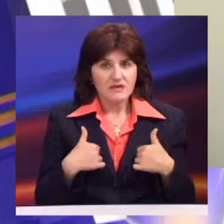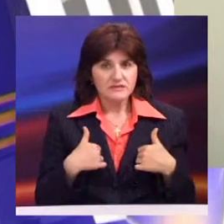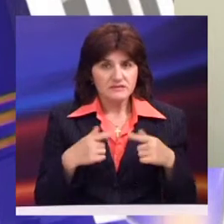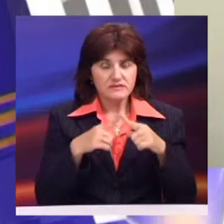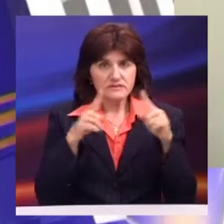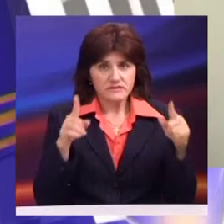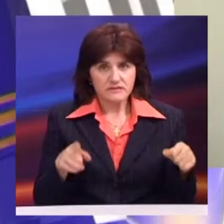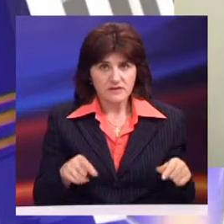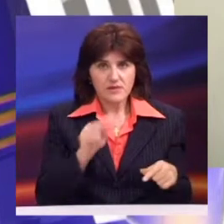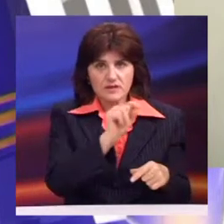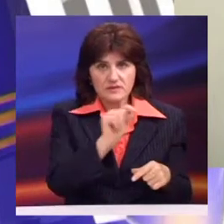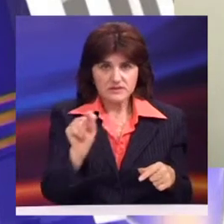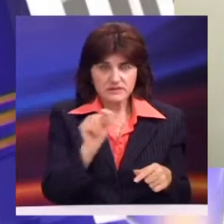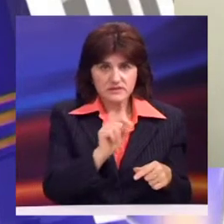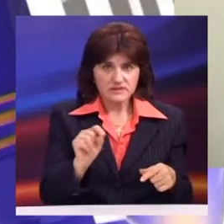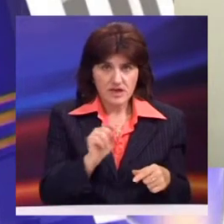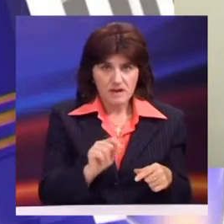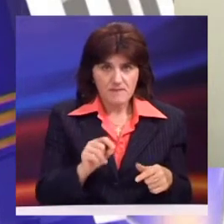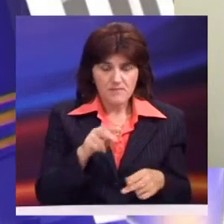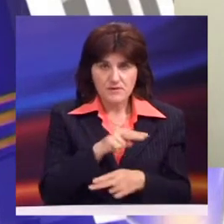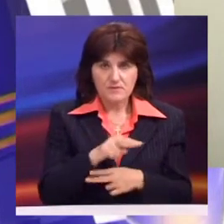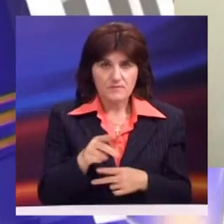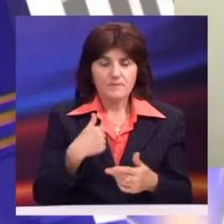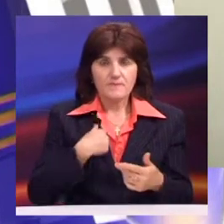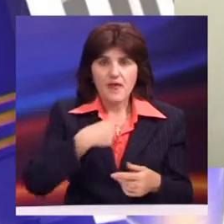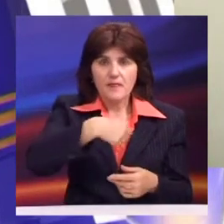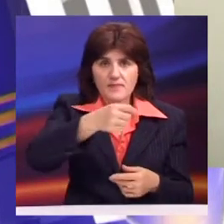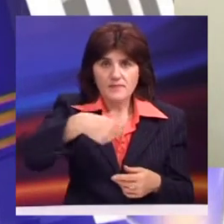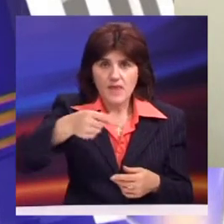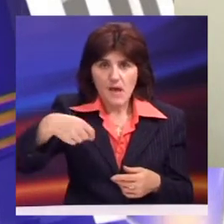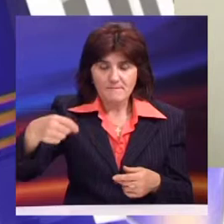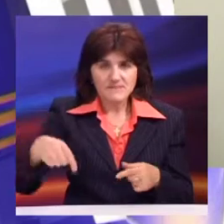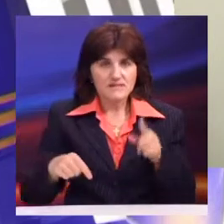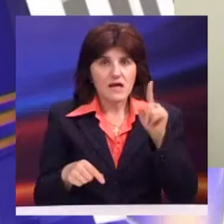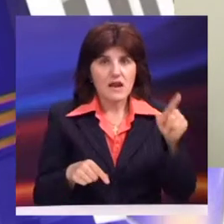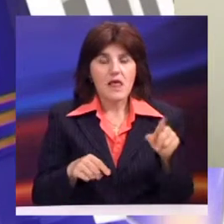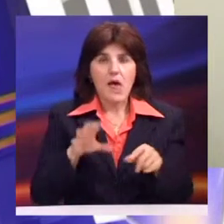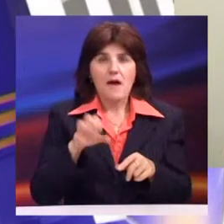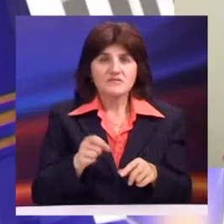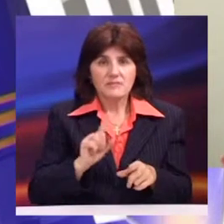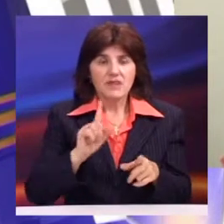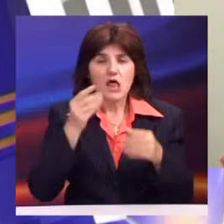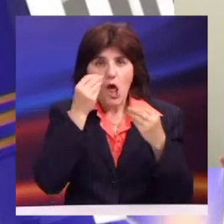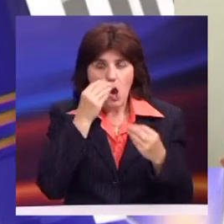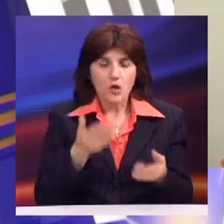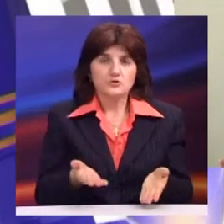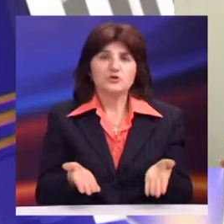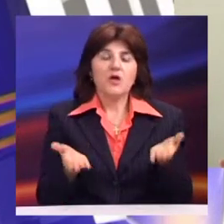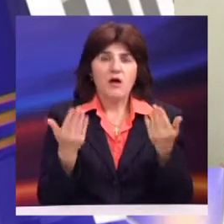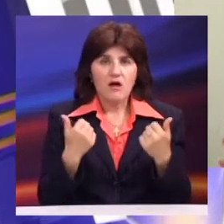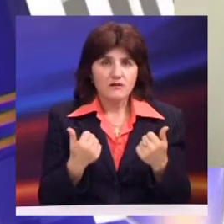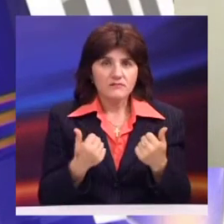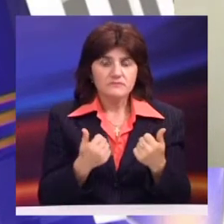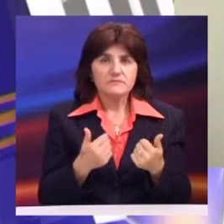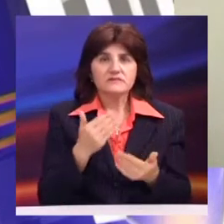sam i u zapisniku koji smo pisali u decembru napisala da psima tamo nije loše.